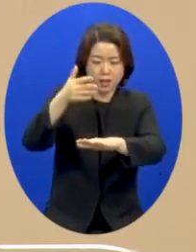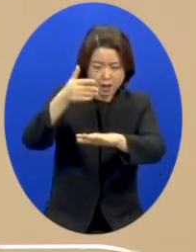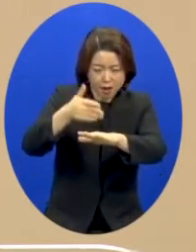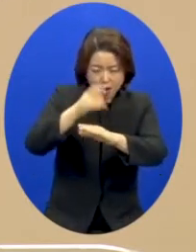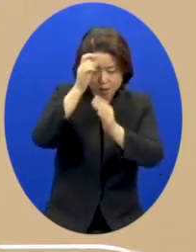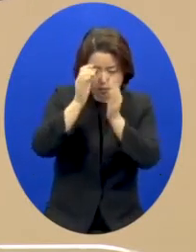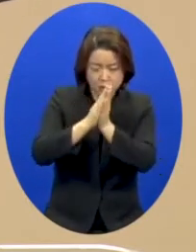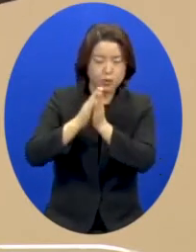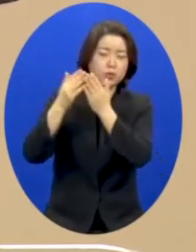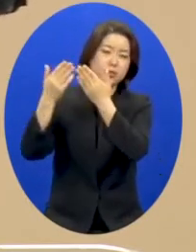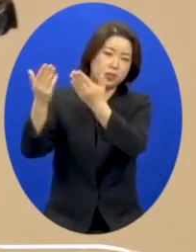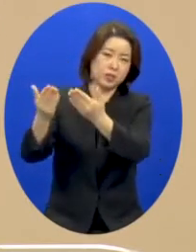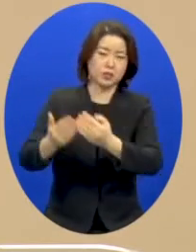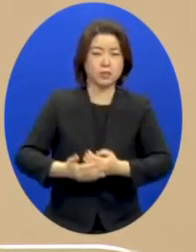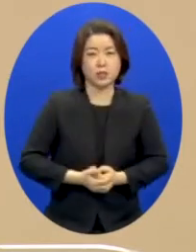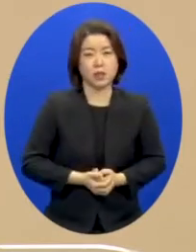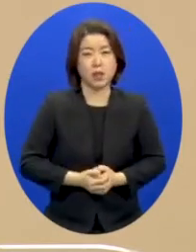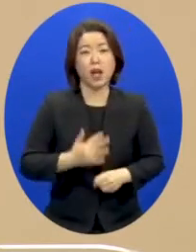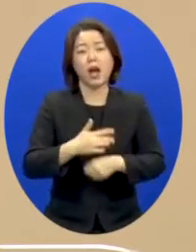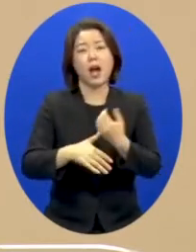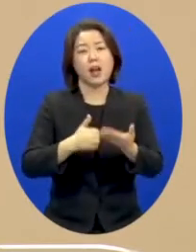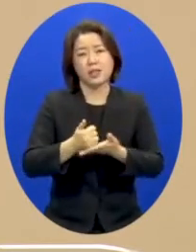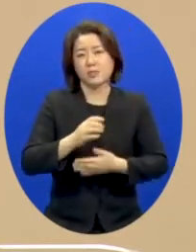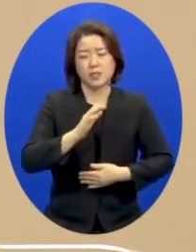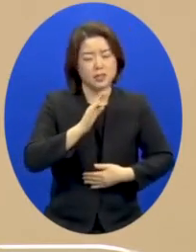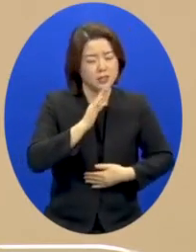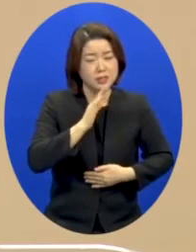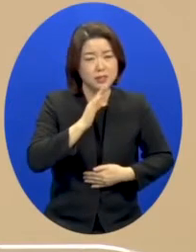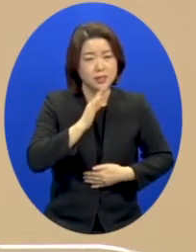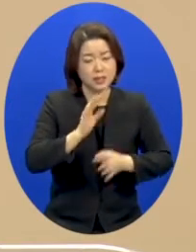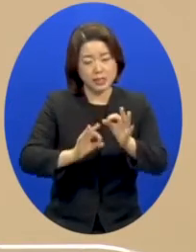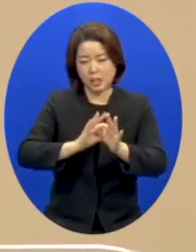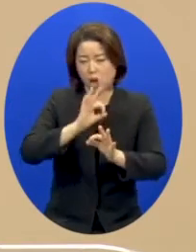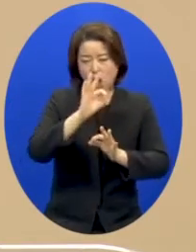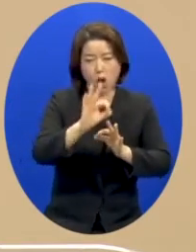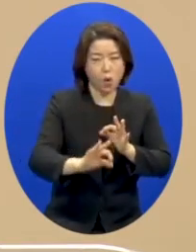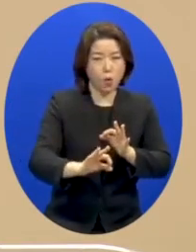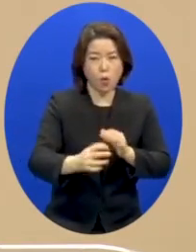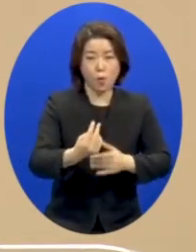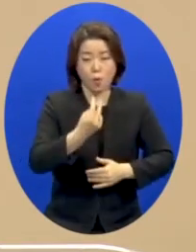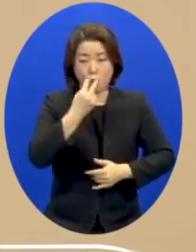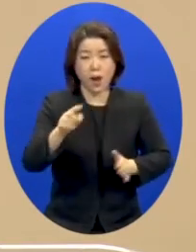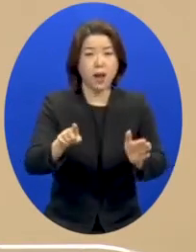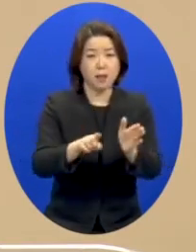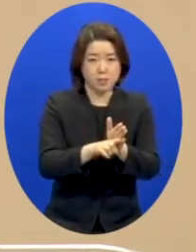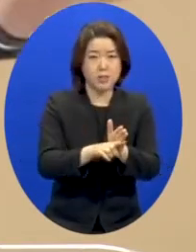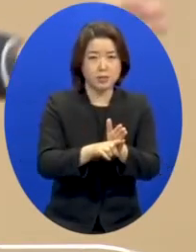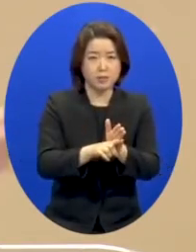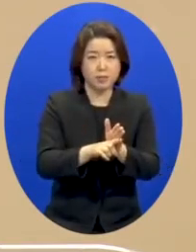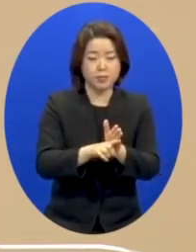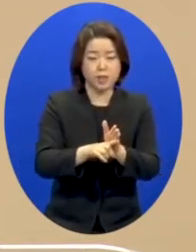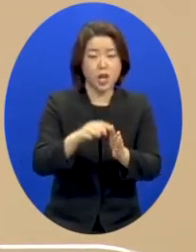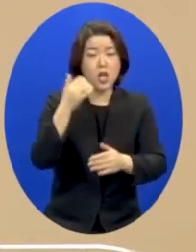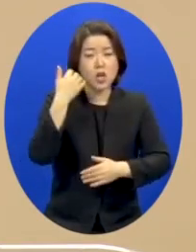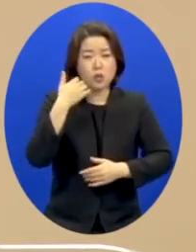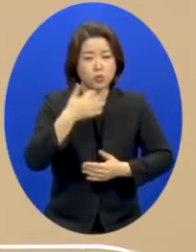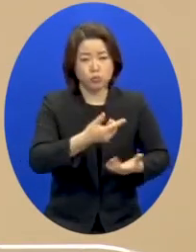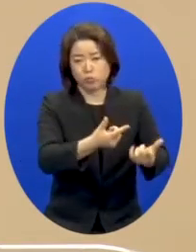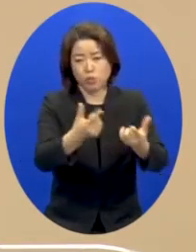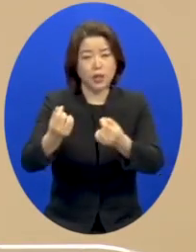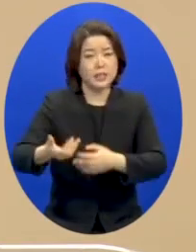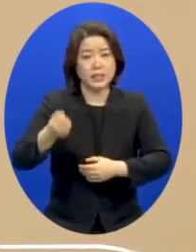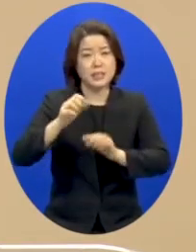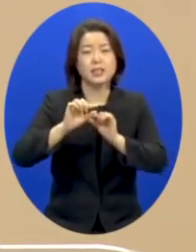기도를 드리셨어요. 하나님, 진짜 영원한 복음, 영생의 믿음은 아무나 가지는 게